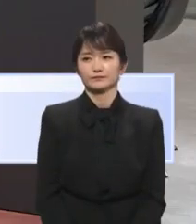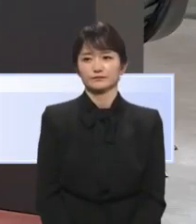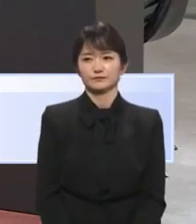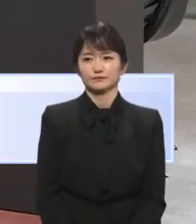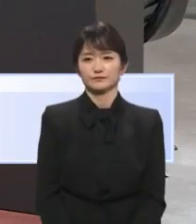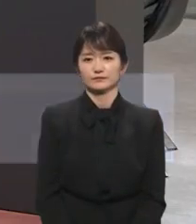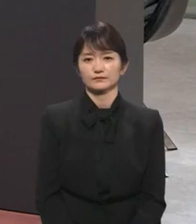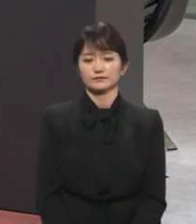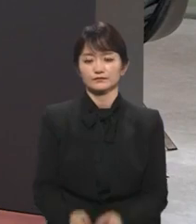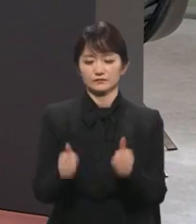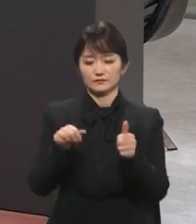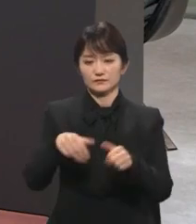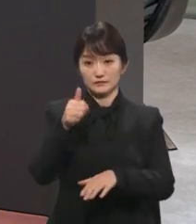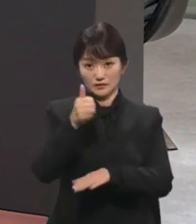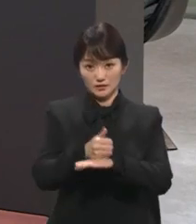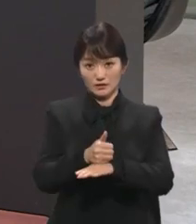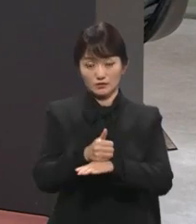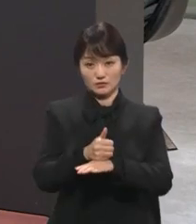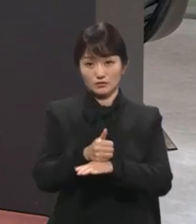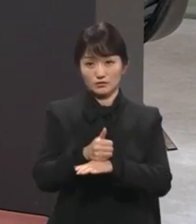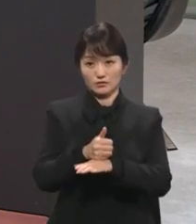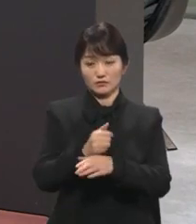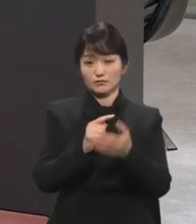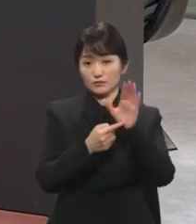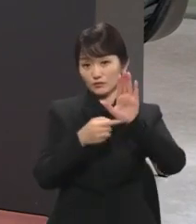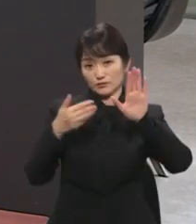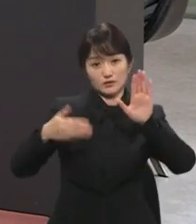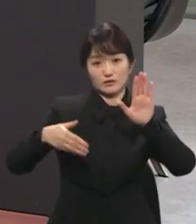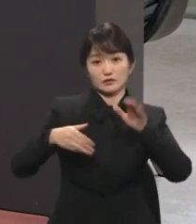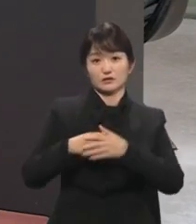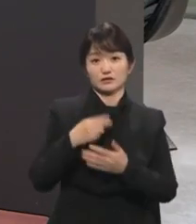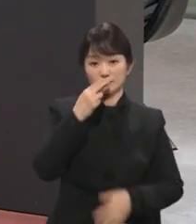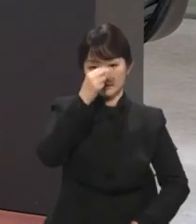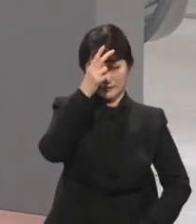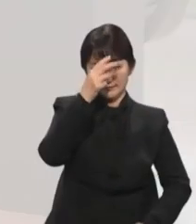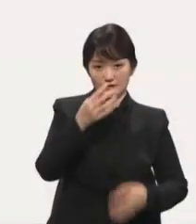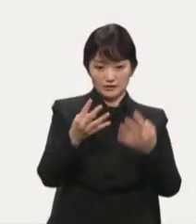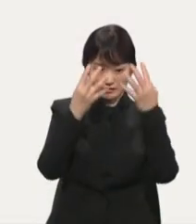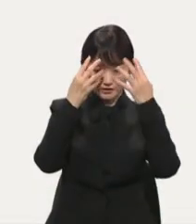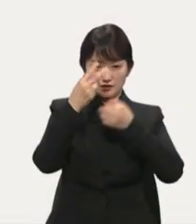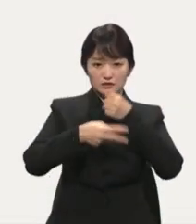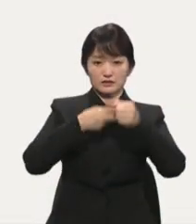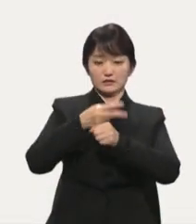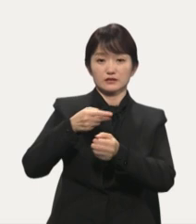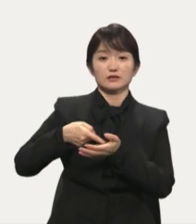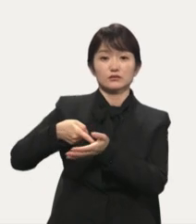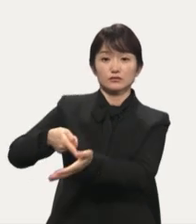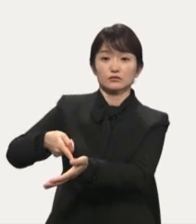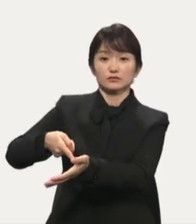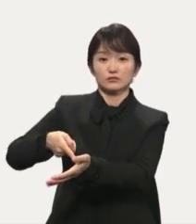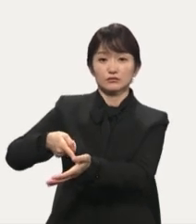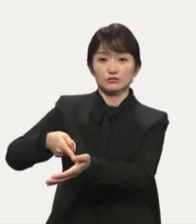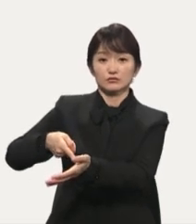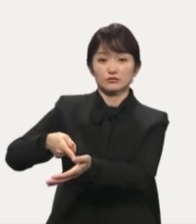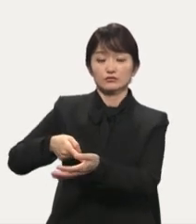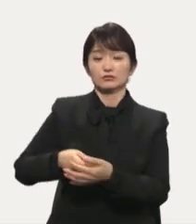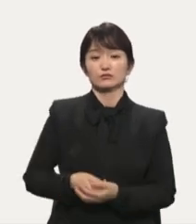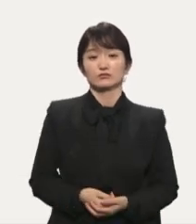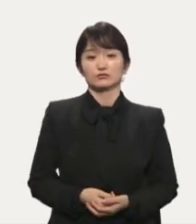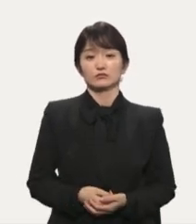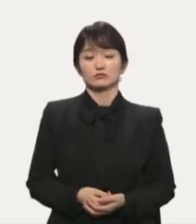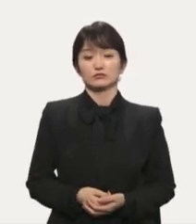법원의 최종 판단은 아직 안 나왔는데 검찰이 진역 2년을 구형 했거든요 그러니까 징역을